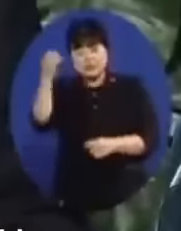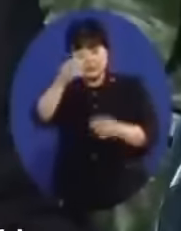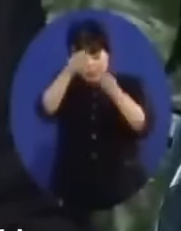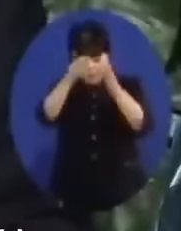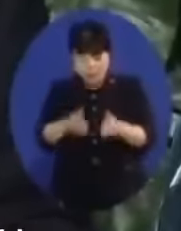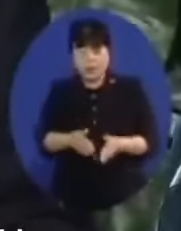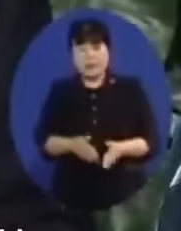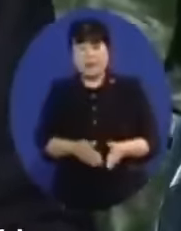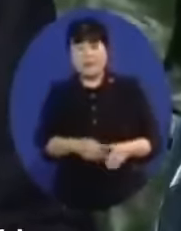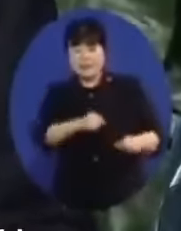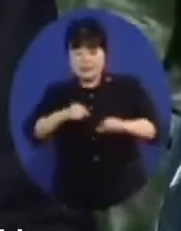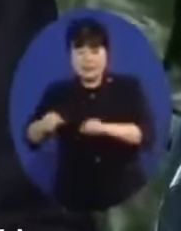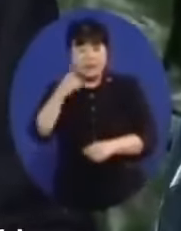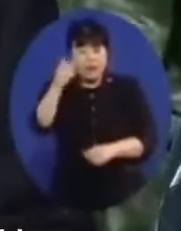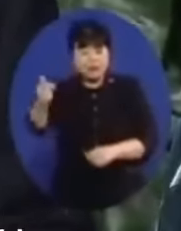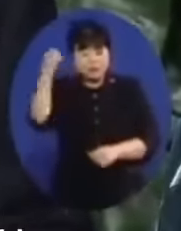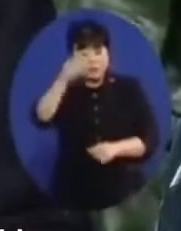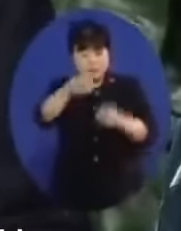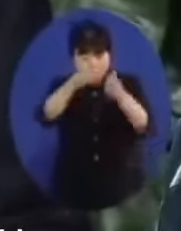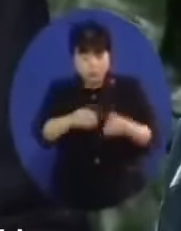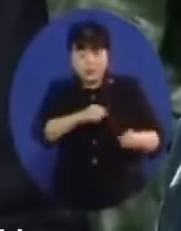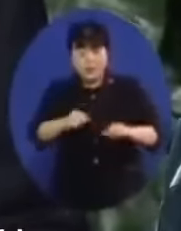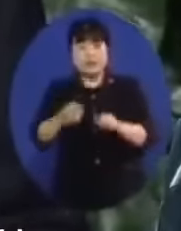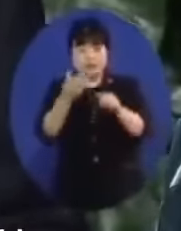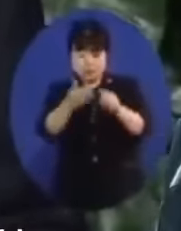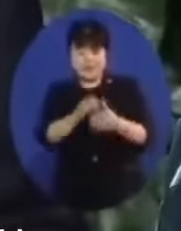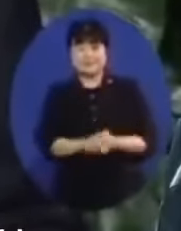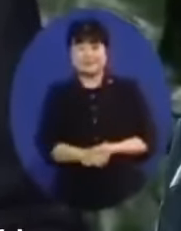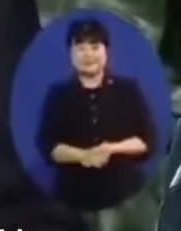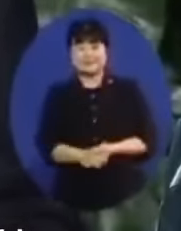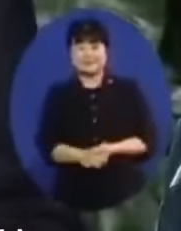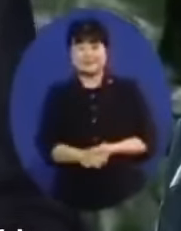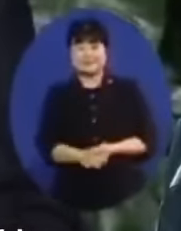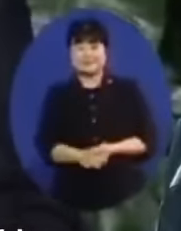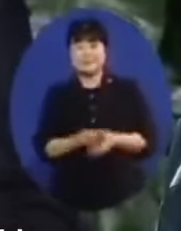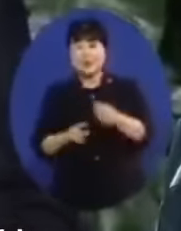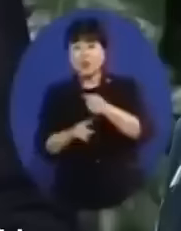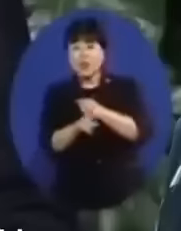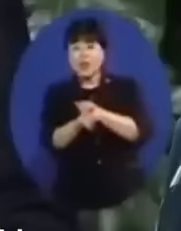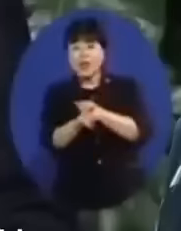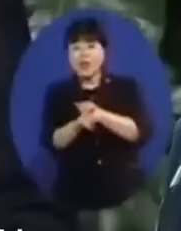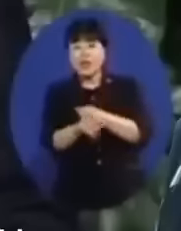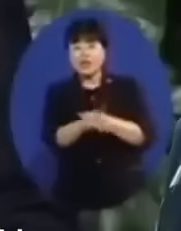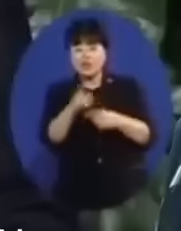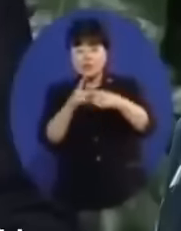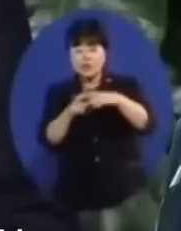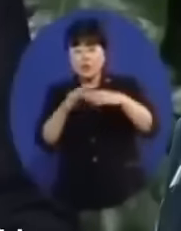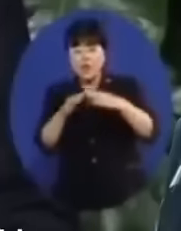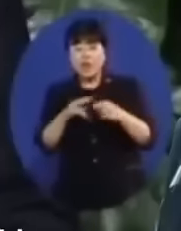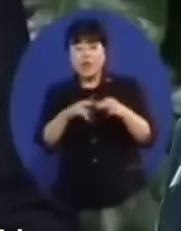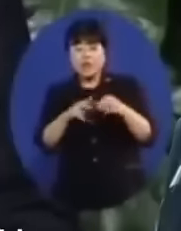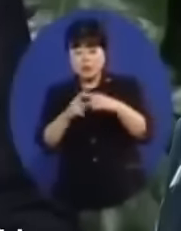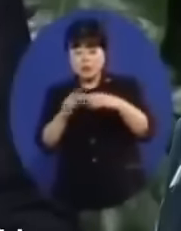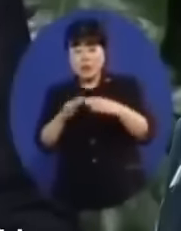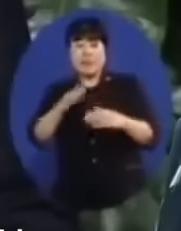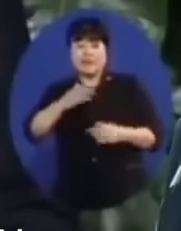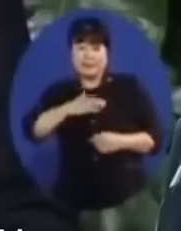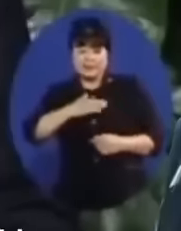통해 일하시고 아버지도 성령을 통해서 일하시는 것입니다. 왜 우리 교회는 왜